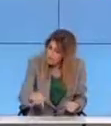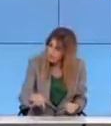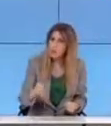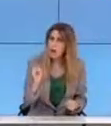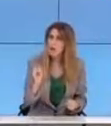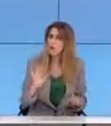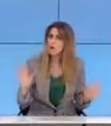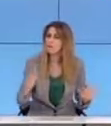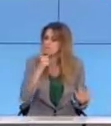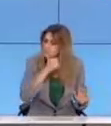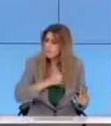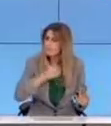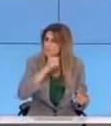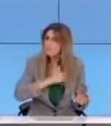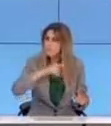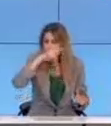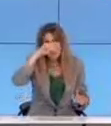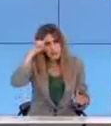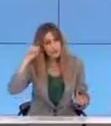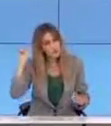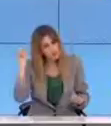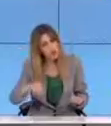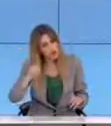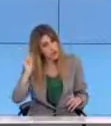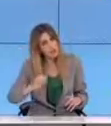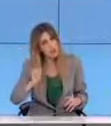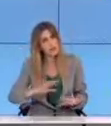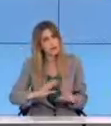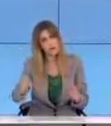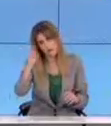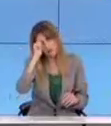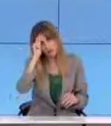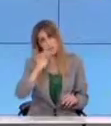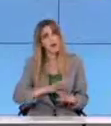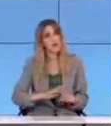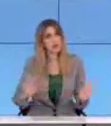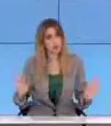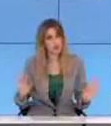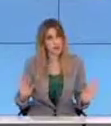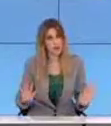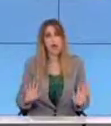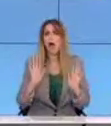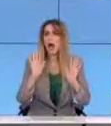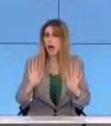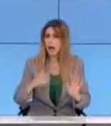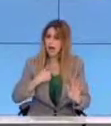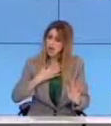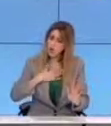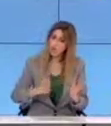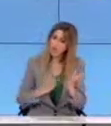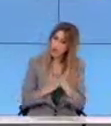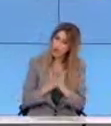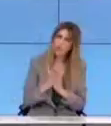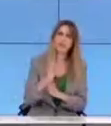βεβαίως βιώνετε, για να είμαστε δίκαιοι, και τα δομικά προβλήματα που δεν κληρονόμησε η κρίση,